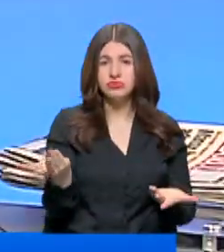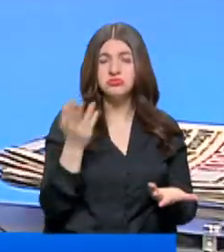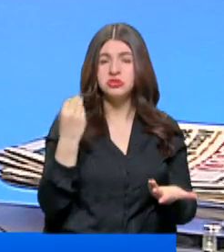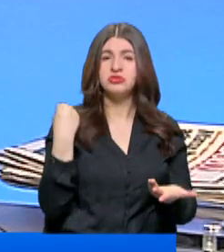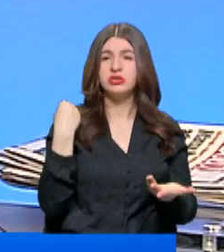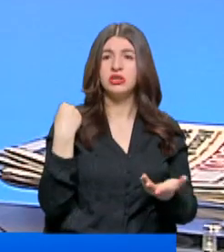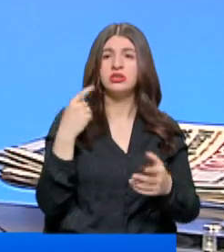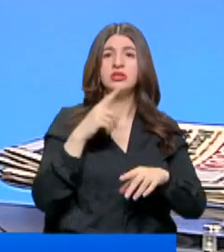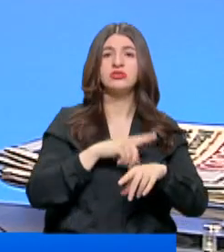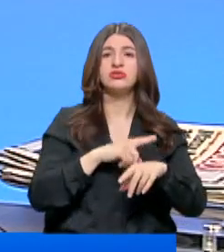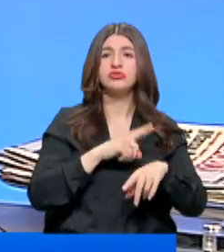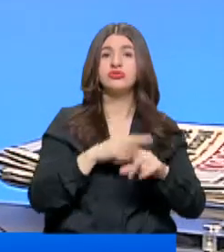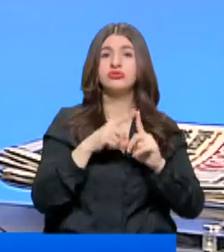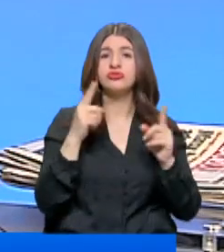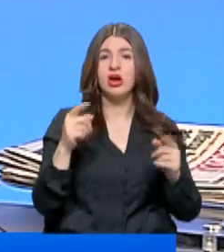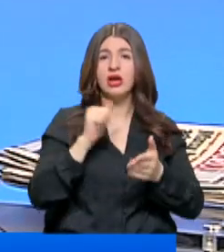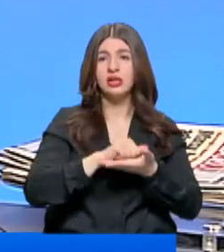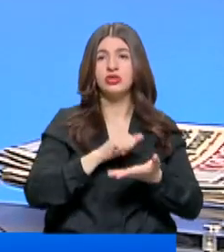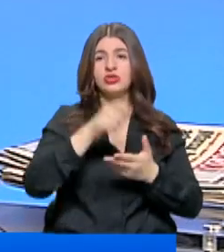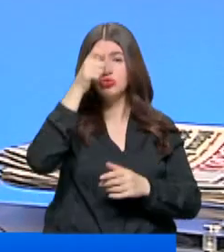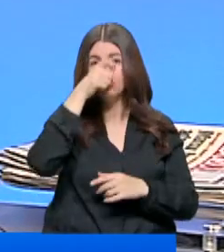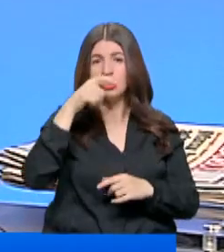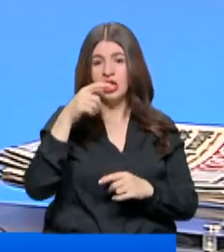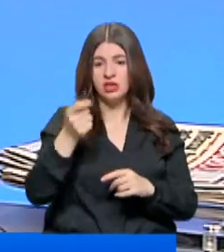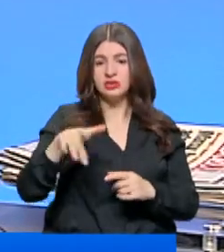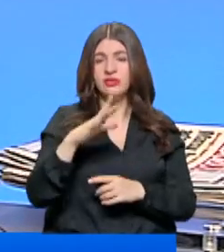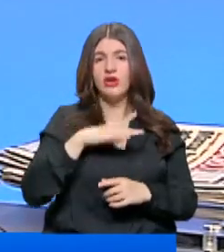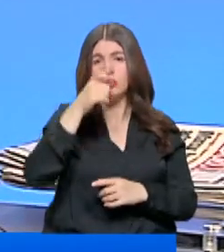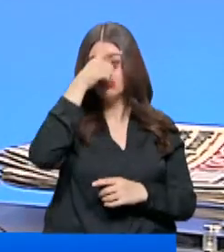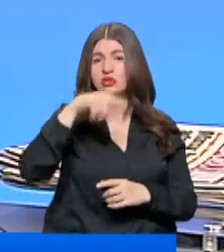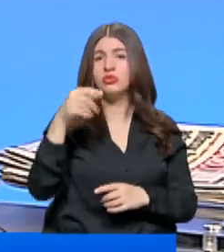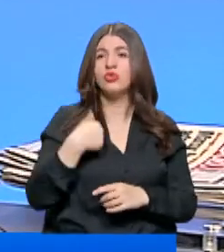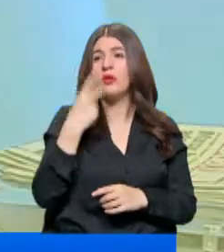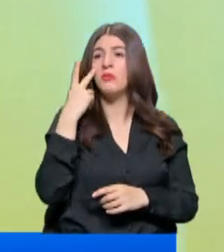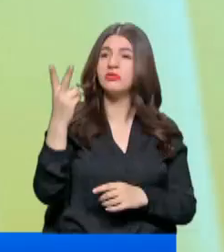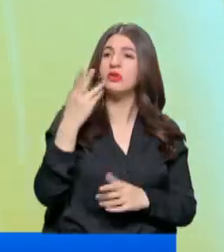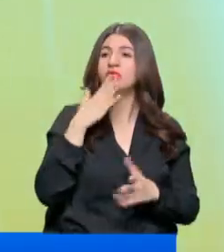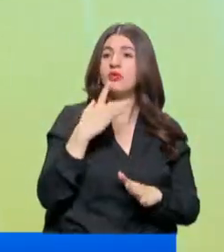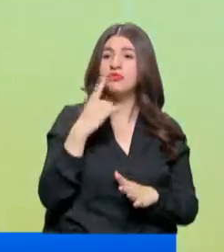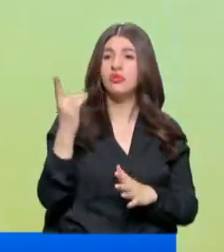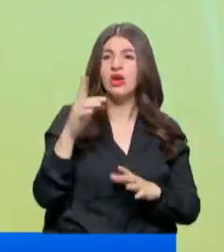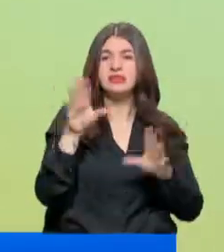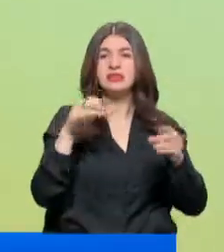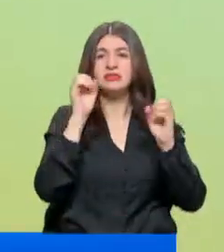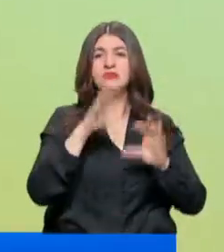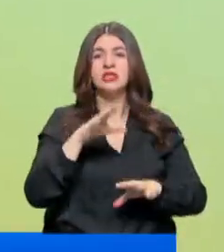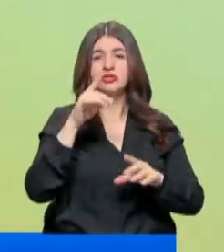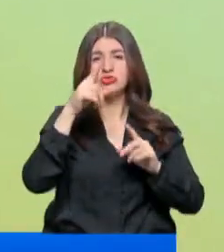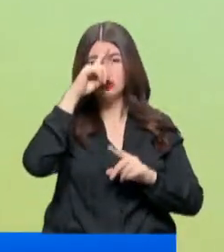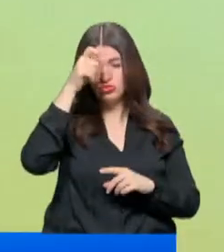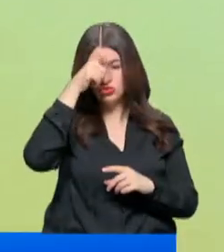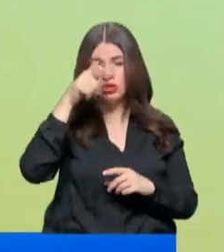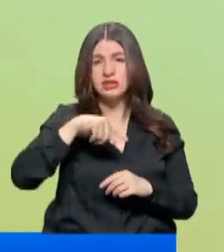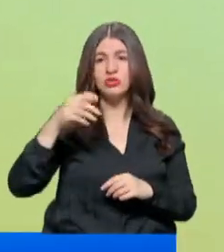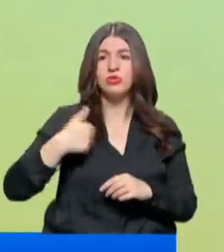Yeniçağ Gazetesi Türkiye'de işsizlik var Türkiye bakarsanız yok diyor Yeniçağ Gazetesi sihirbaz çürükten yeni